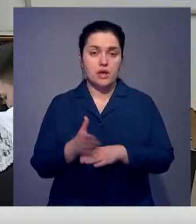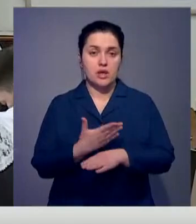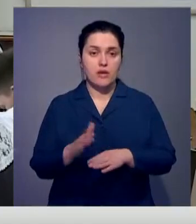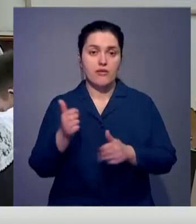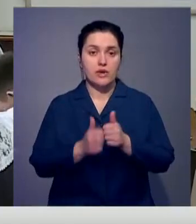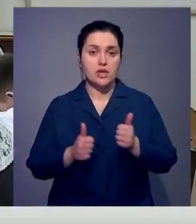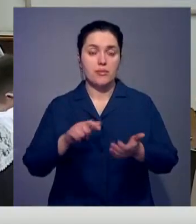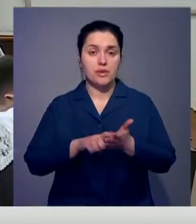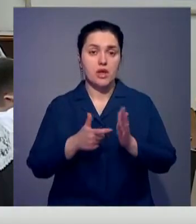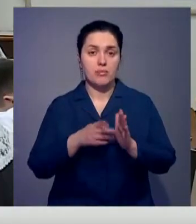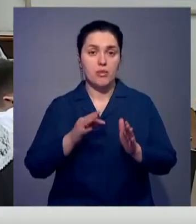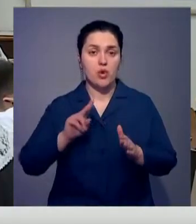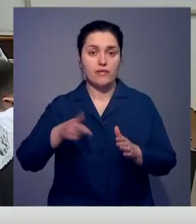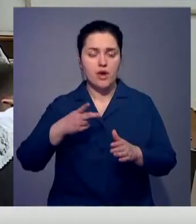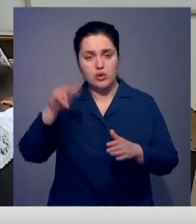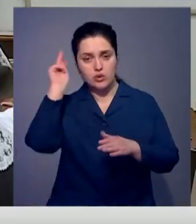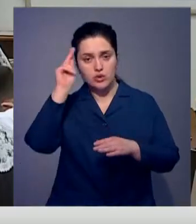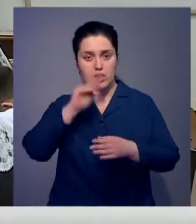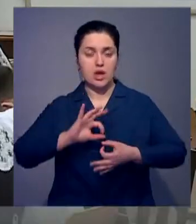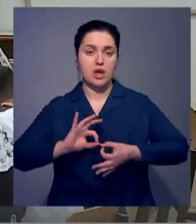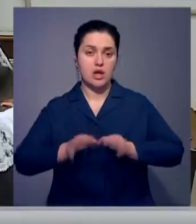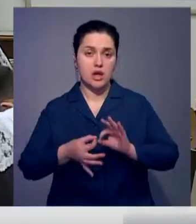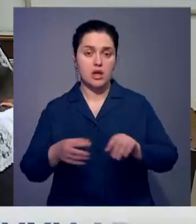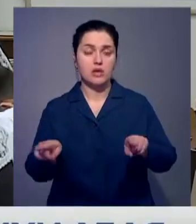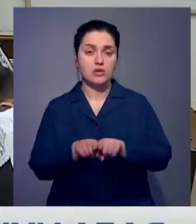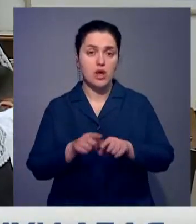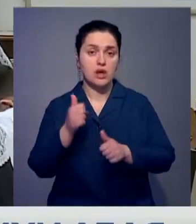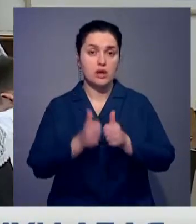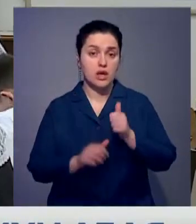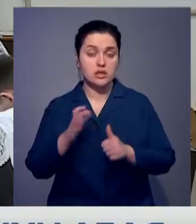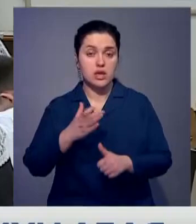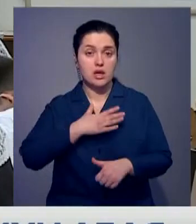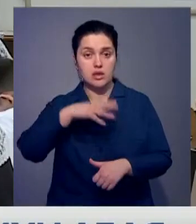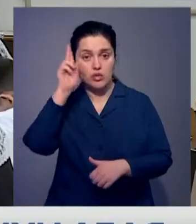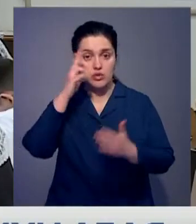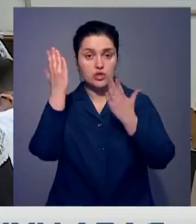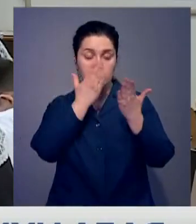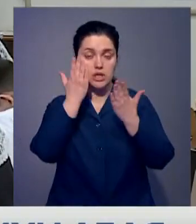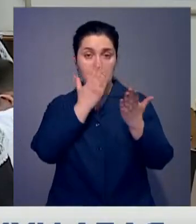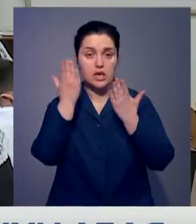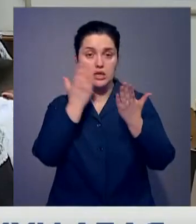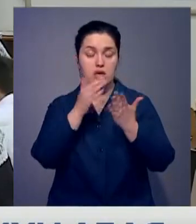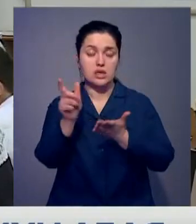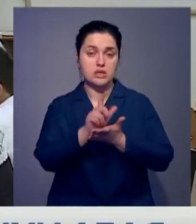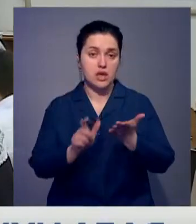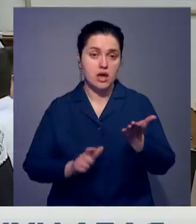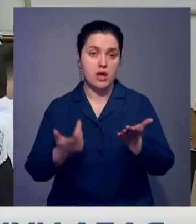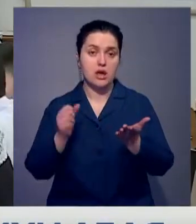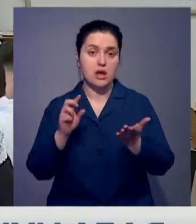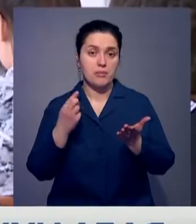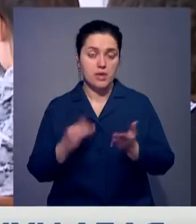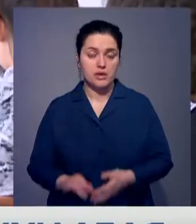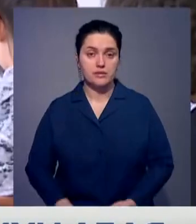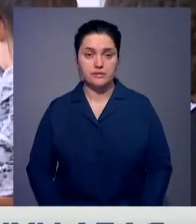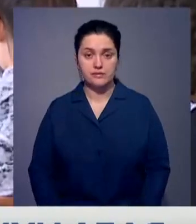изучают и познают наследие абая кунанбаева а также каждую среду наши ученики читают наизусть стихотворения великого казахского поэта